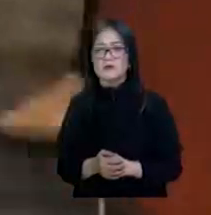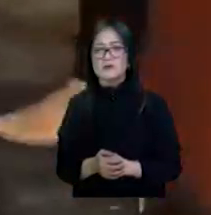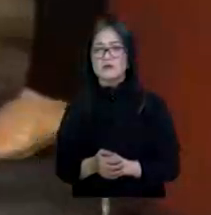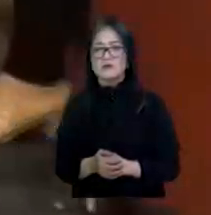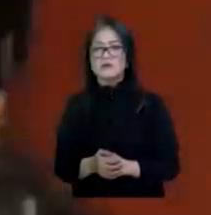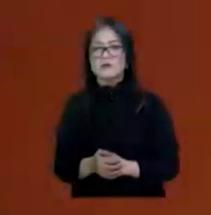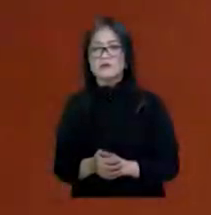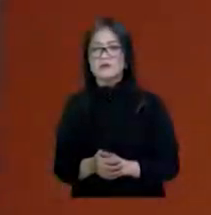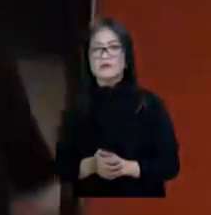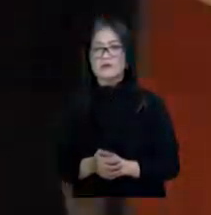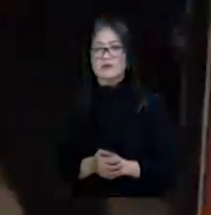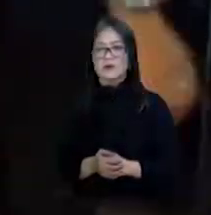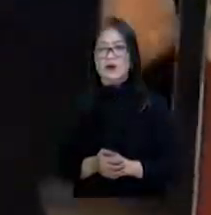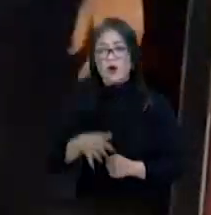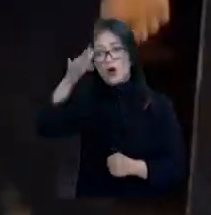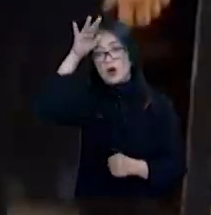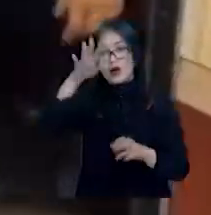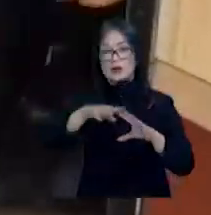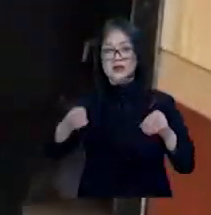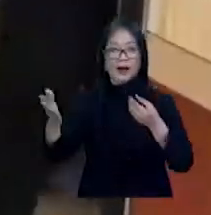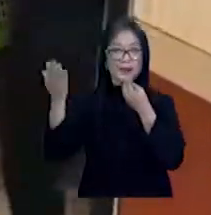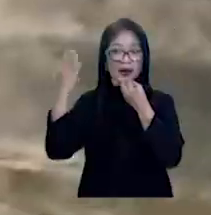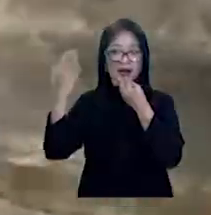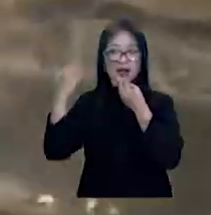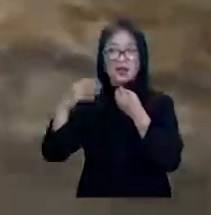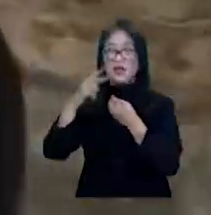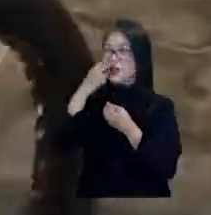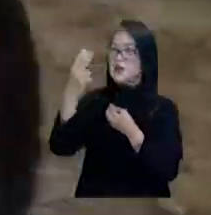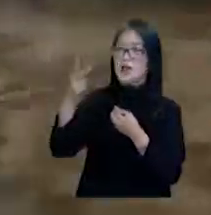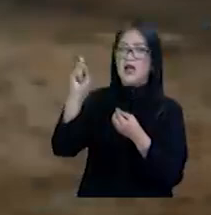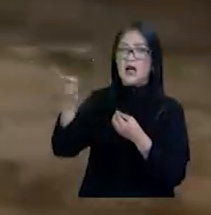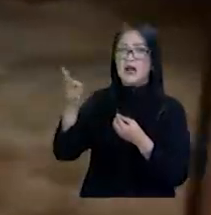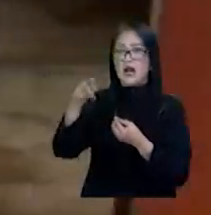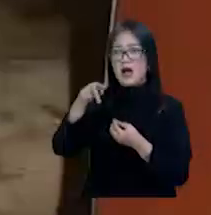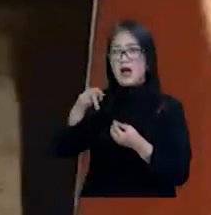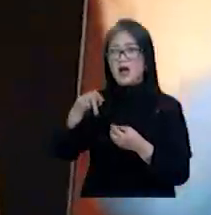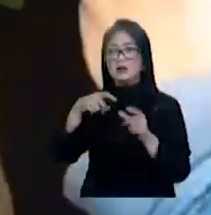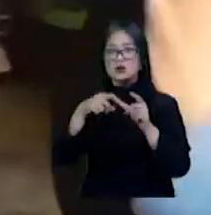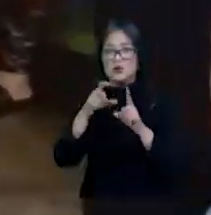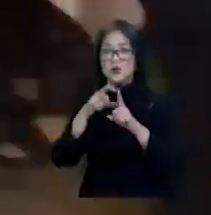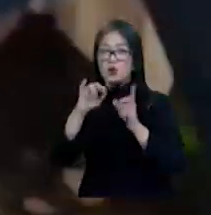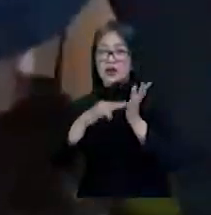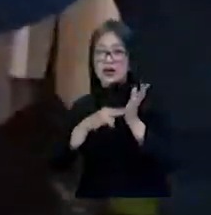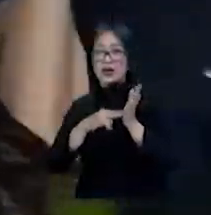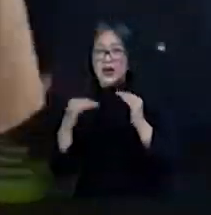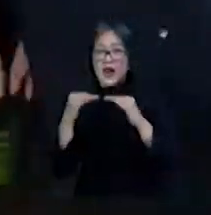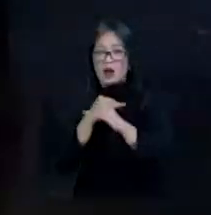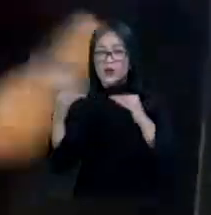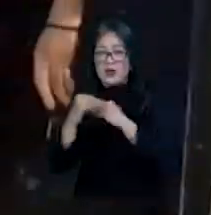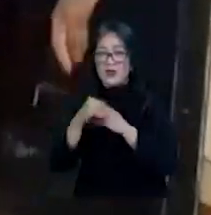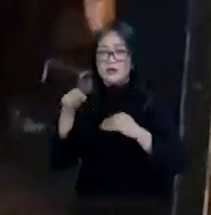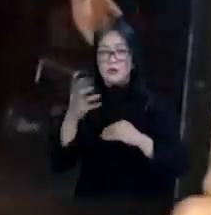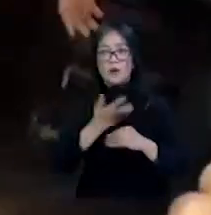Sejumlah juru parkir panik saat melihat petugas Sudin Perhubungan tiba-tiba datang ke Pasar Tanah Abang, Jakarta Pusat dan menggelar razia parkir